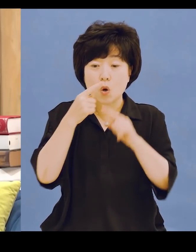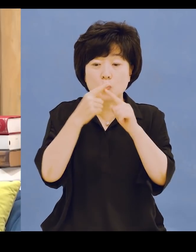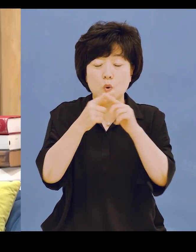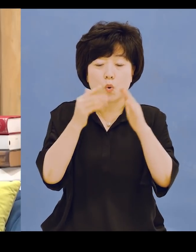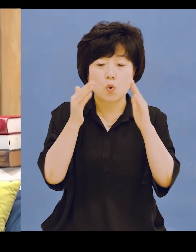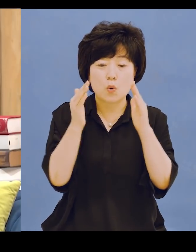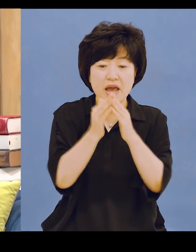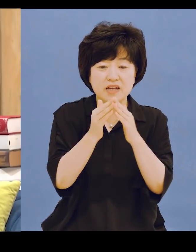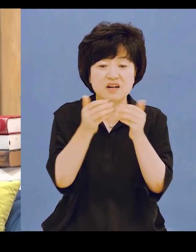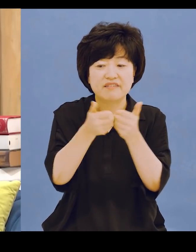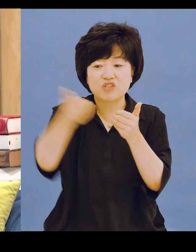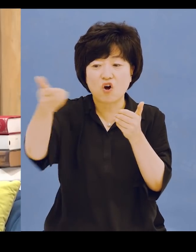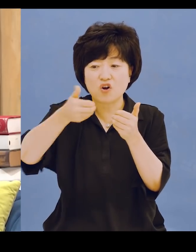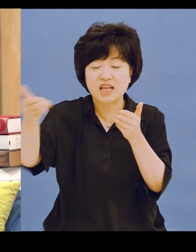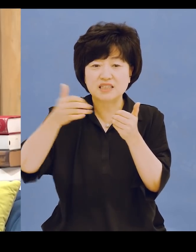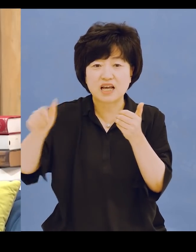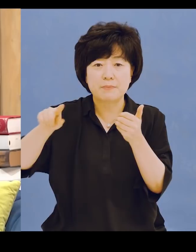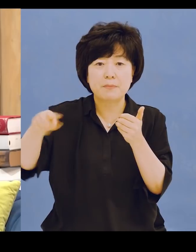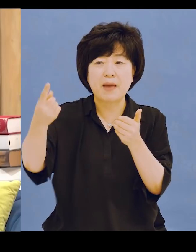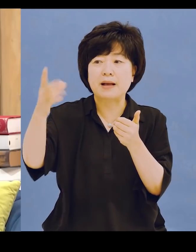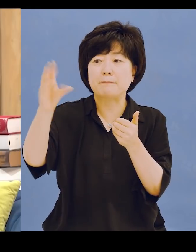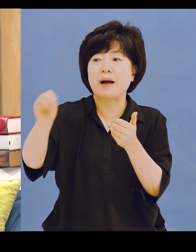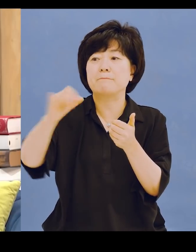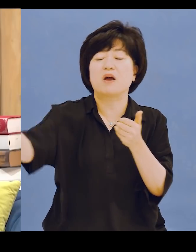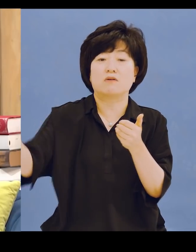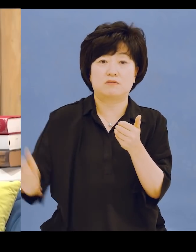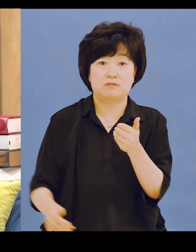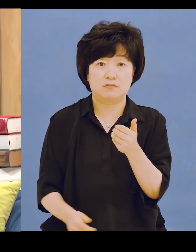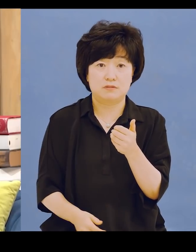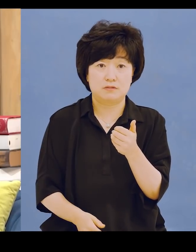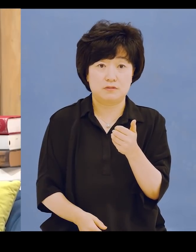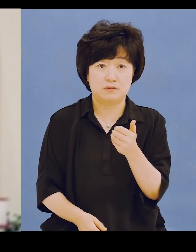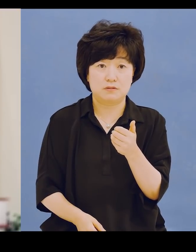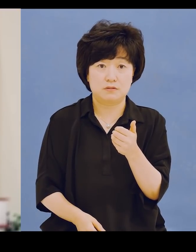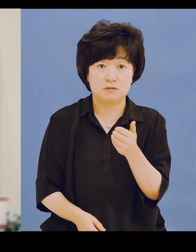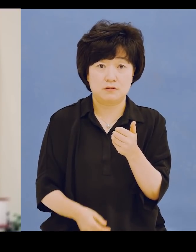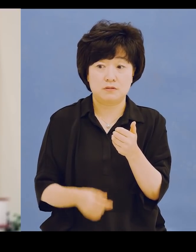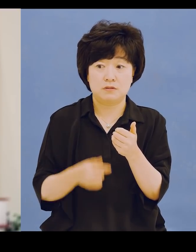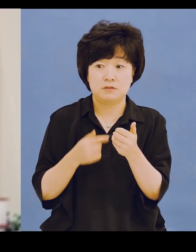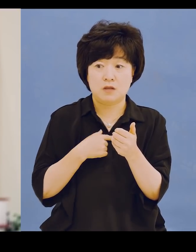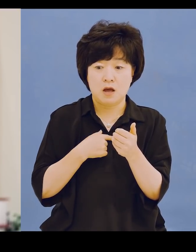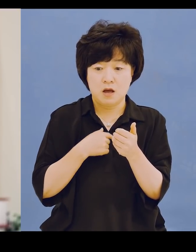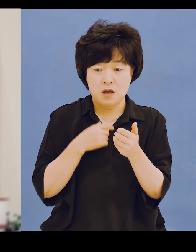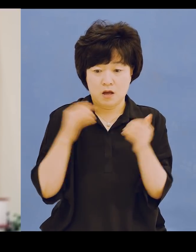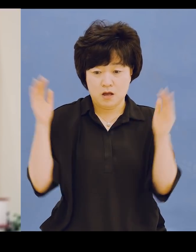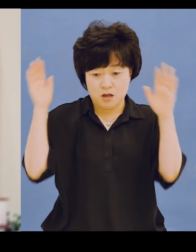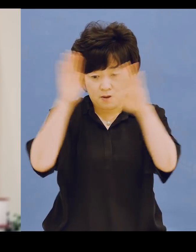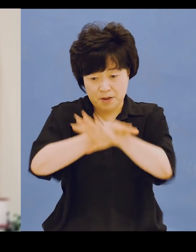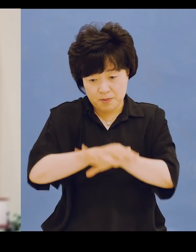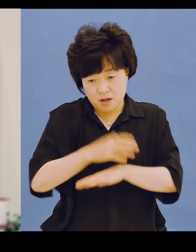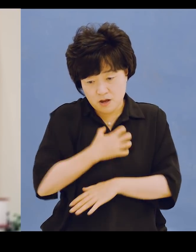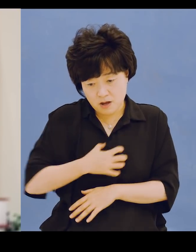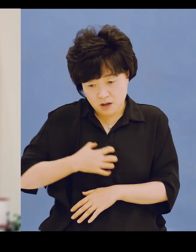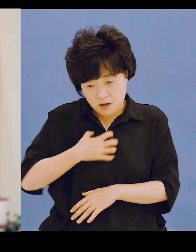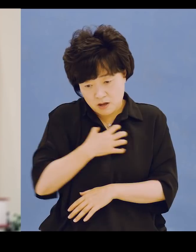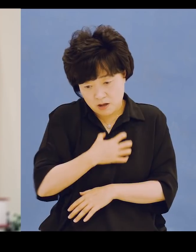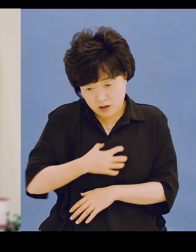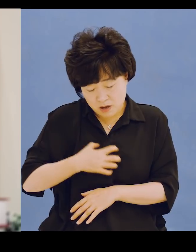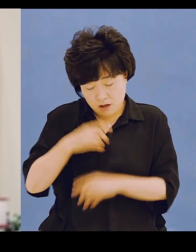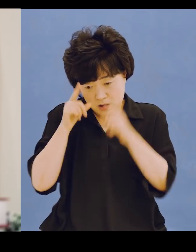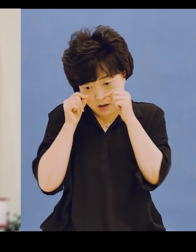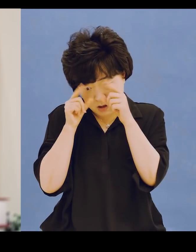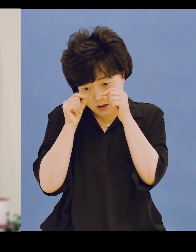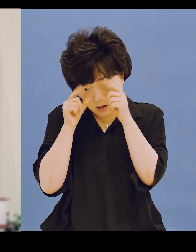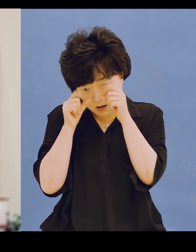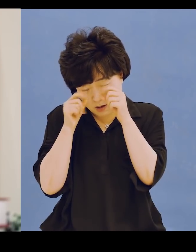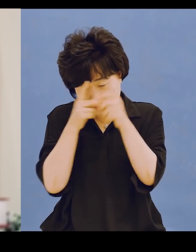성도가 100만 명이라는 얘기를 듣고 왜요? 제가 잠을 못 자겠는 거예요. 네. 아니 27년